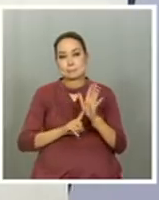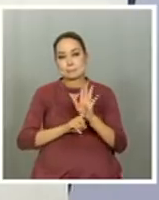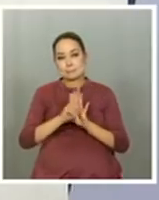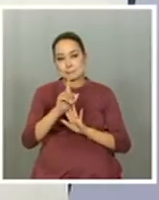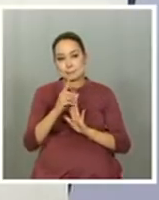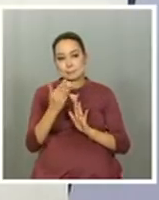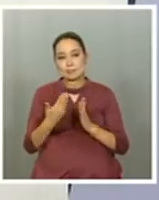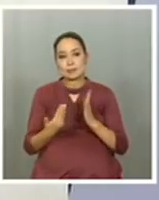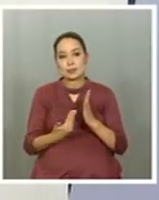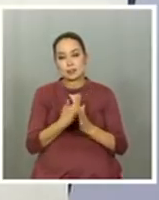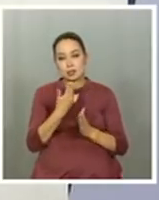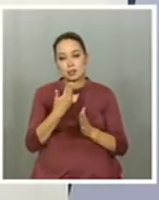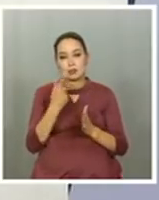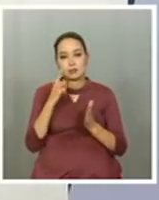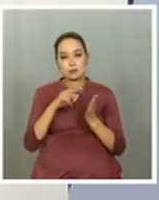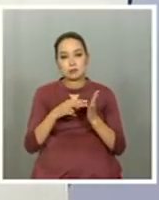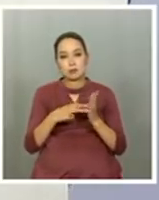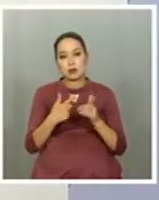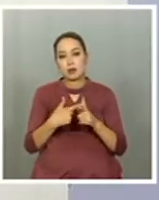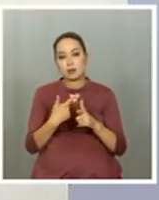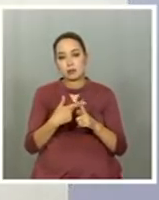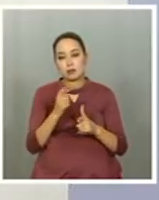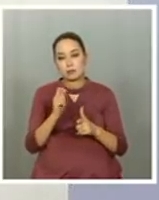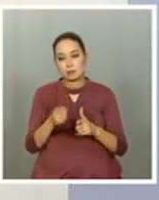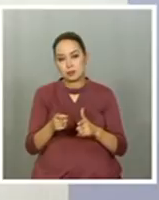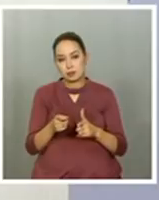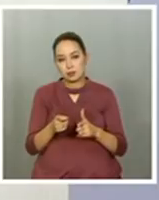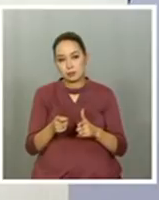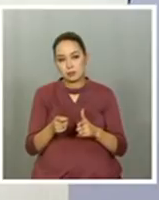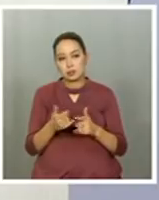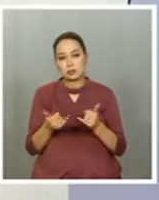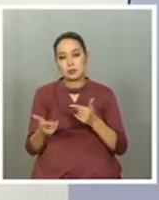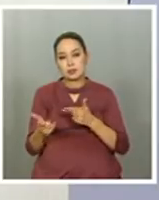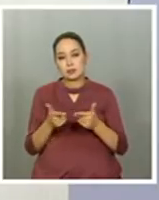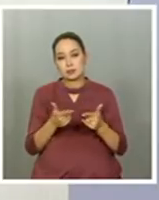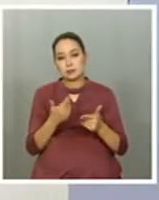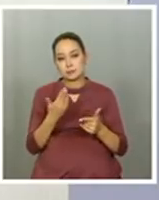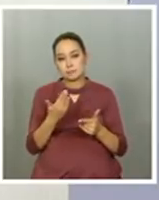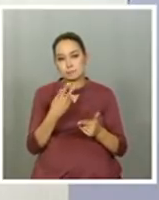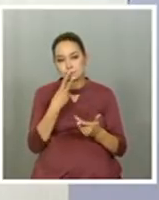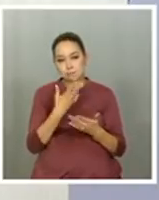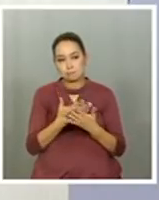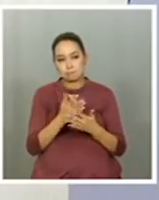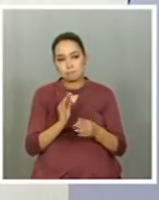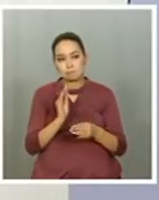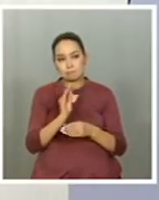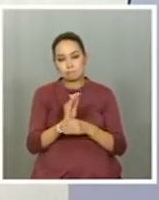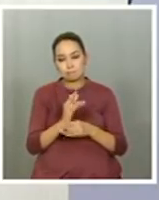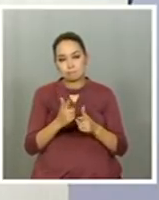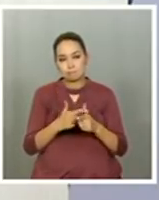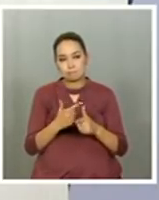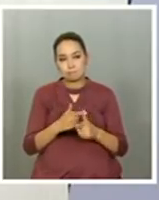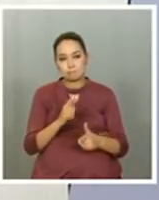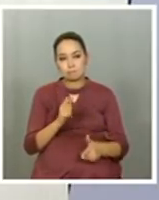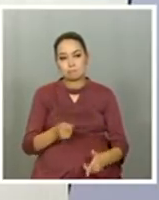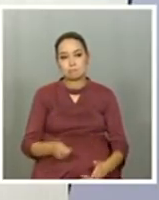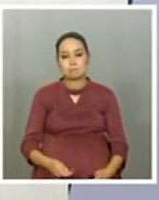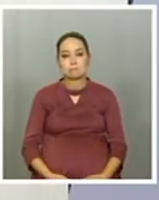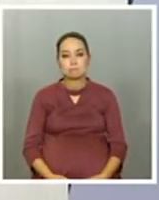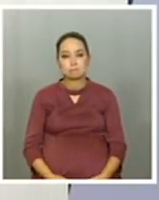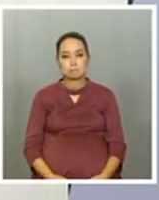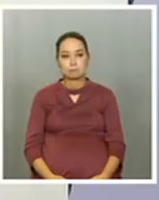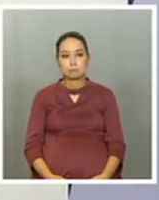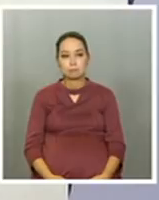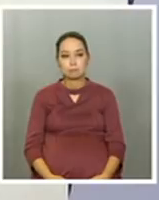жаңа жобаға атау береміз. Мен мәселен қазір дайындалатын көмекші деген қосымшаны атауын жазамын. Сонымен